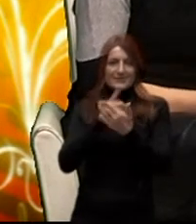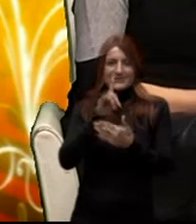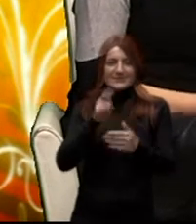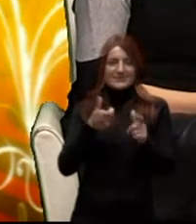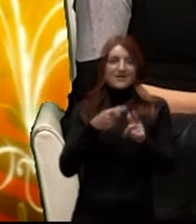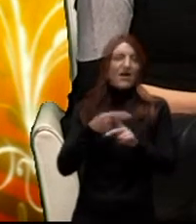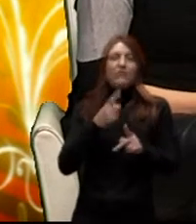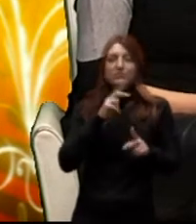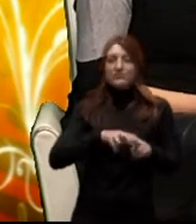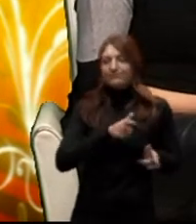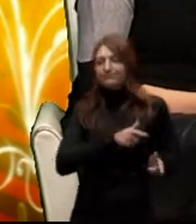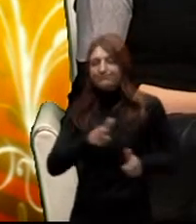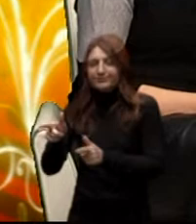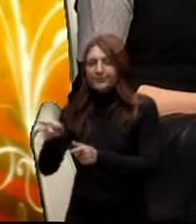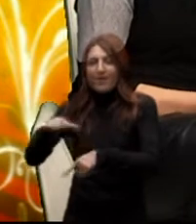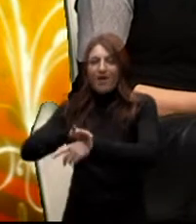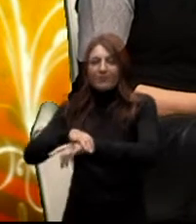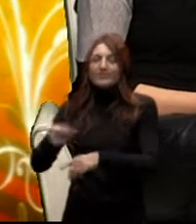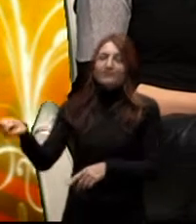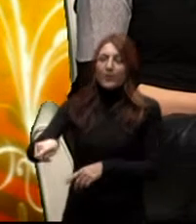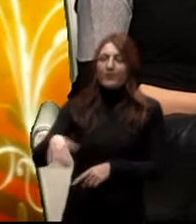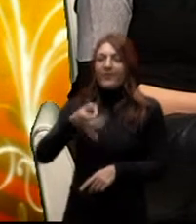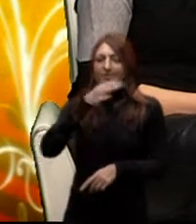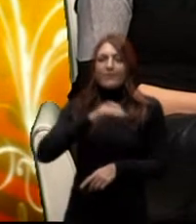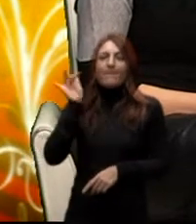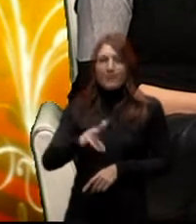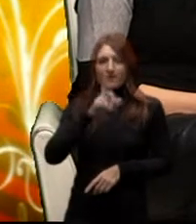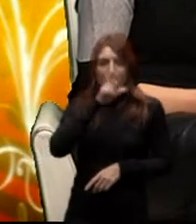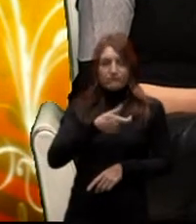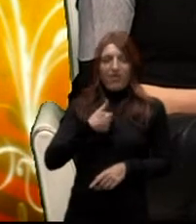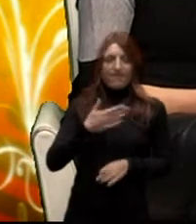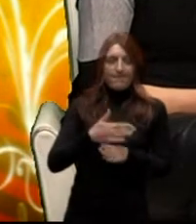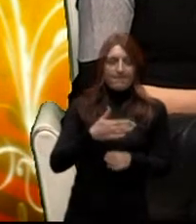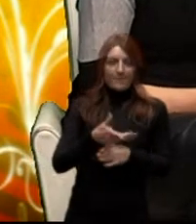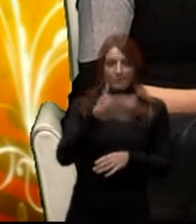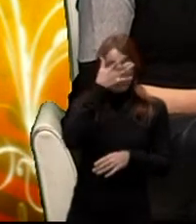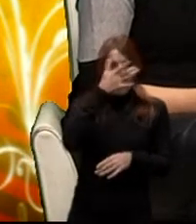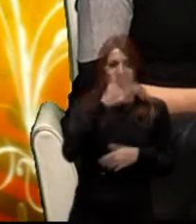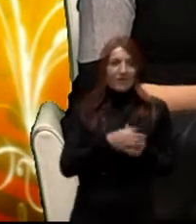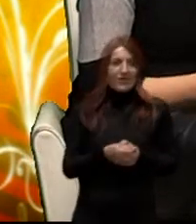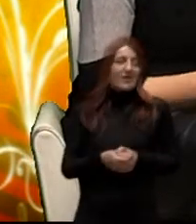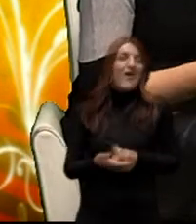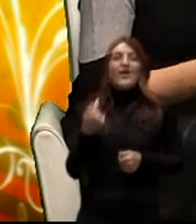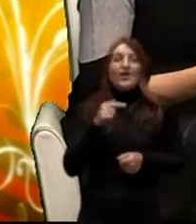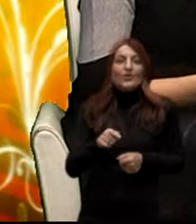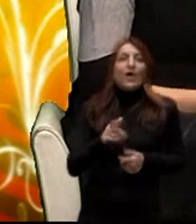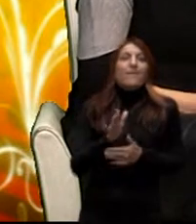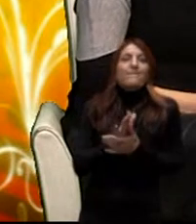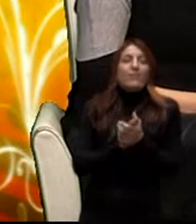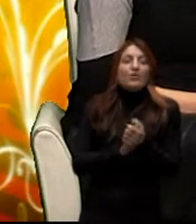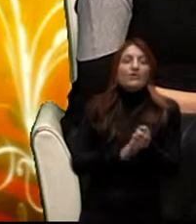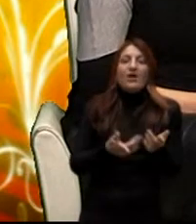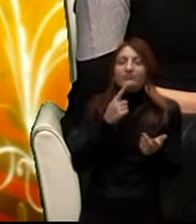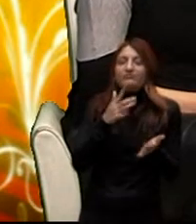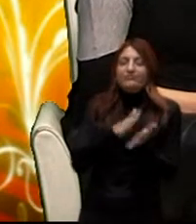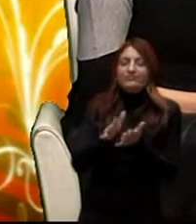će nešto za protiv bolova, jel? Nešto protiv bolova, što će im pomoći. Jel? I onda to se tu jednostavno počinje velika